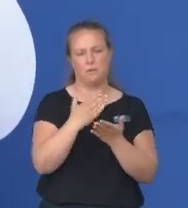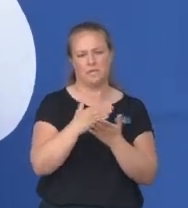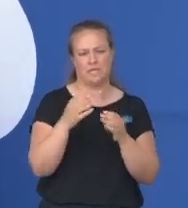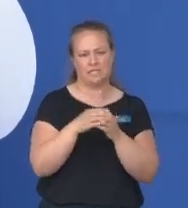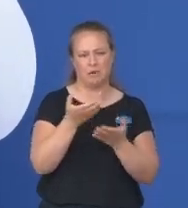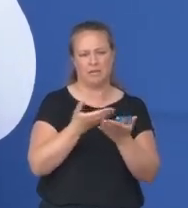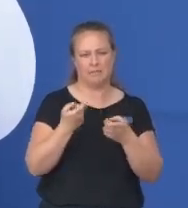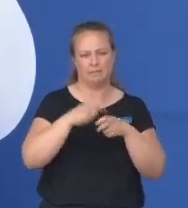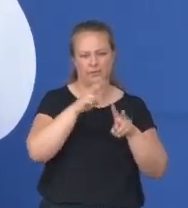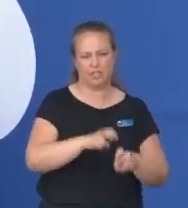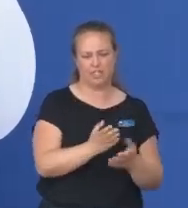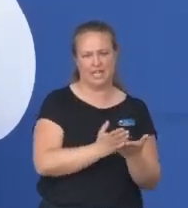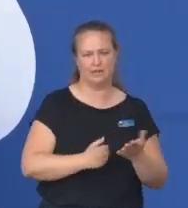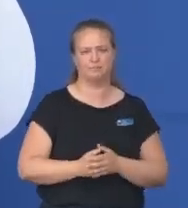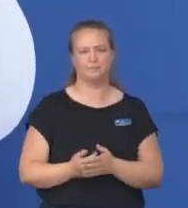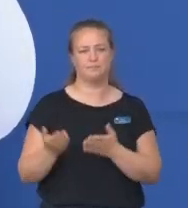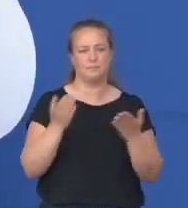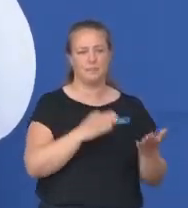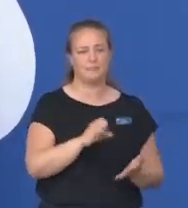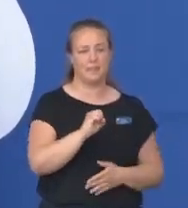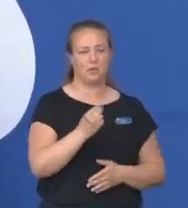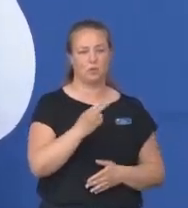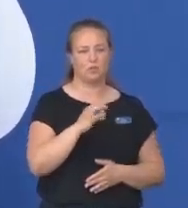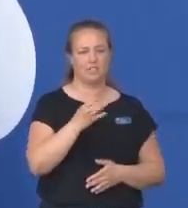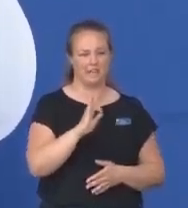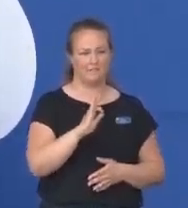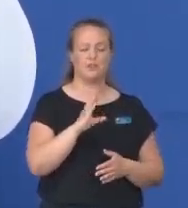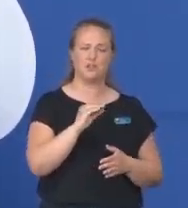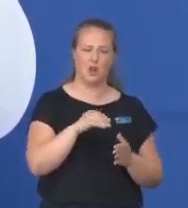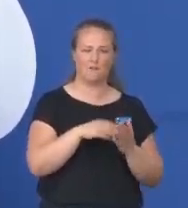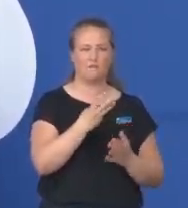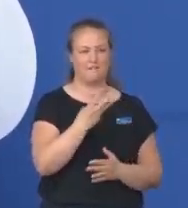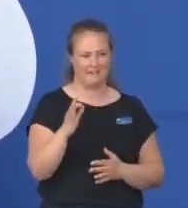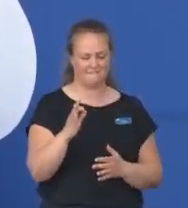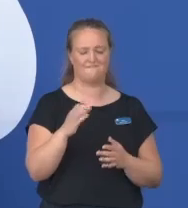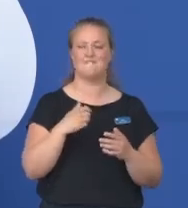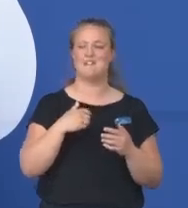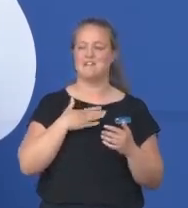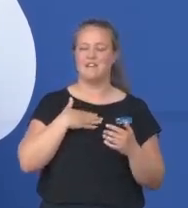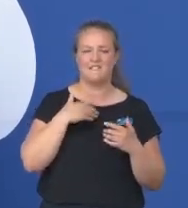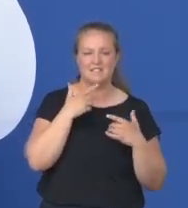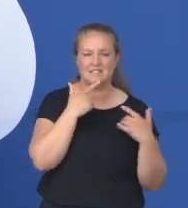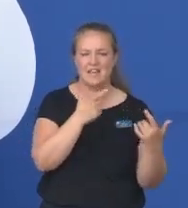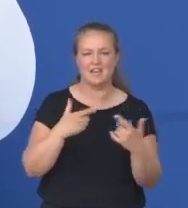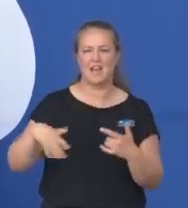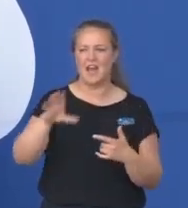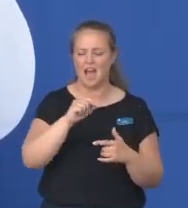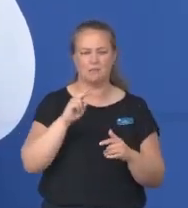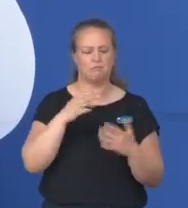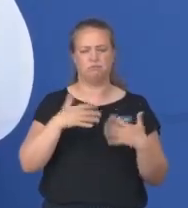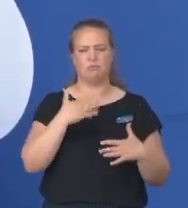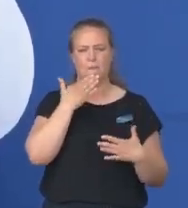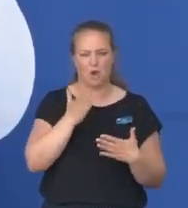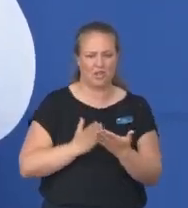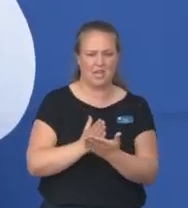också. Gustav. Yes. Hej, Gustav från Världsnaturfonden WWF. Jag tackar också alla otroligt väl genomfört och